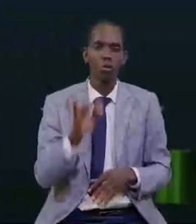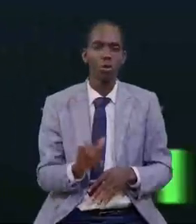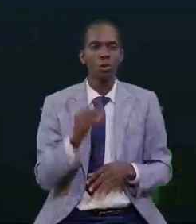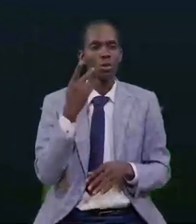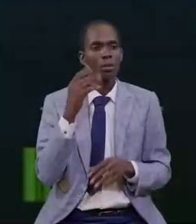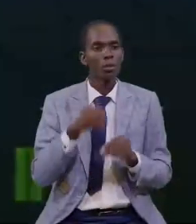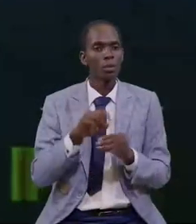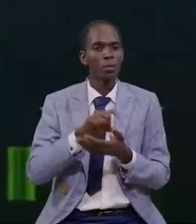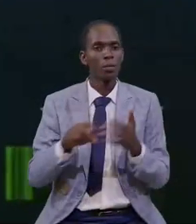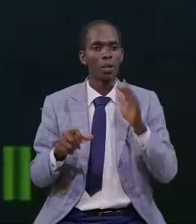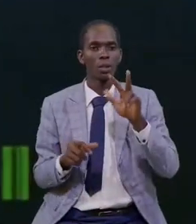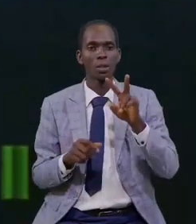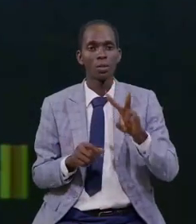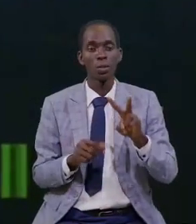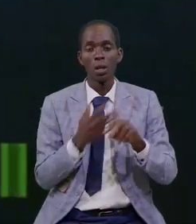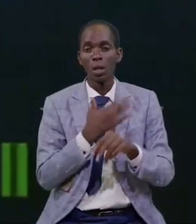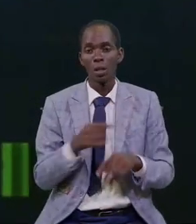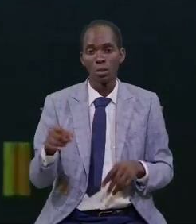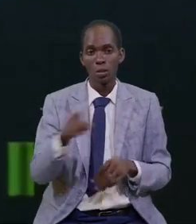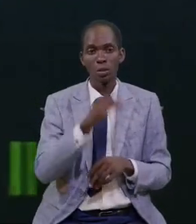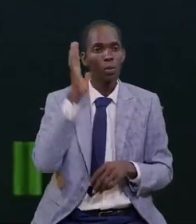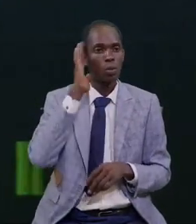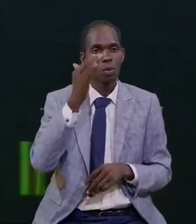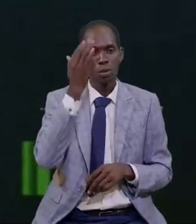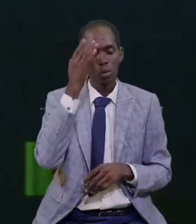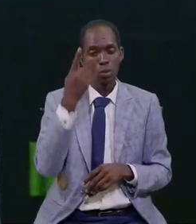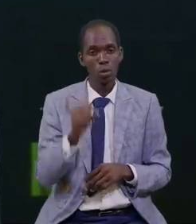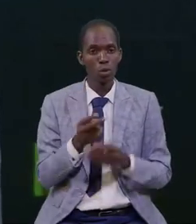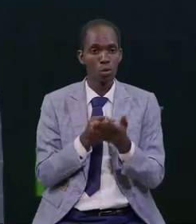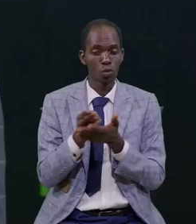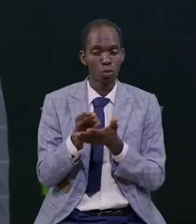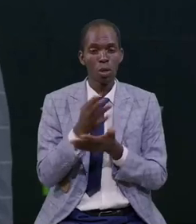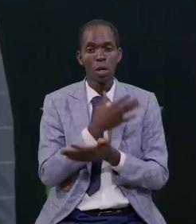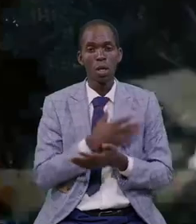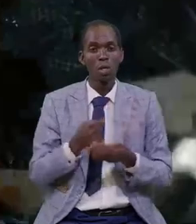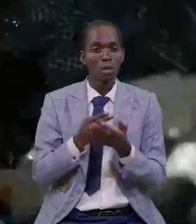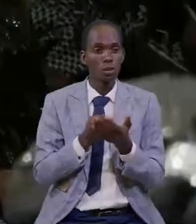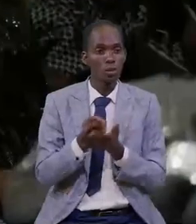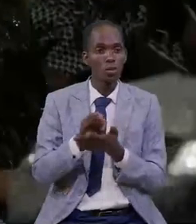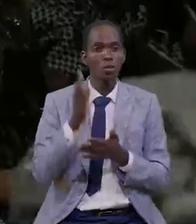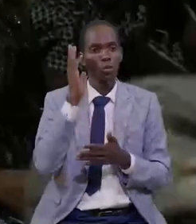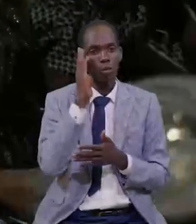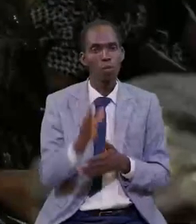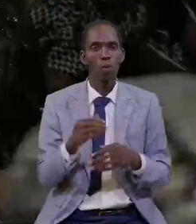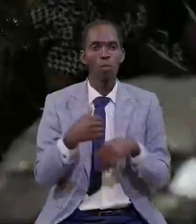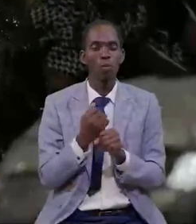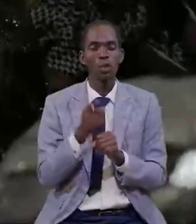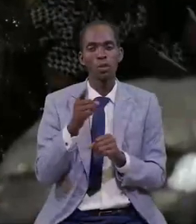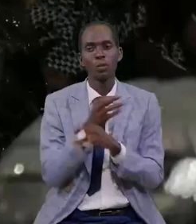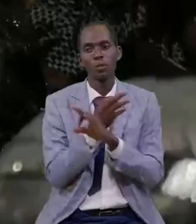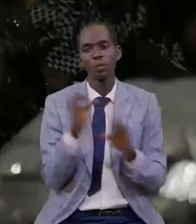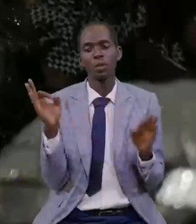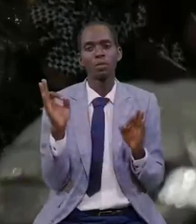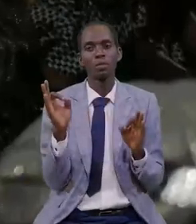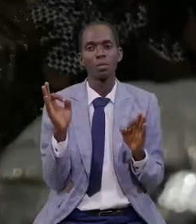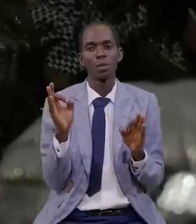32 vous connaîtrez la vérité et la vérité vous affranchira